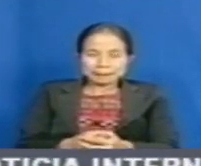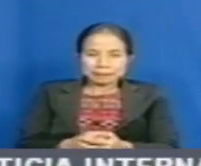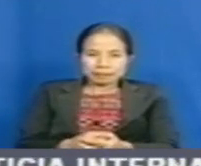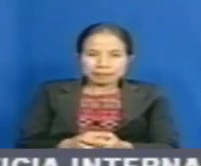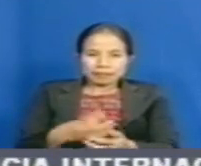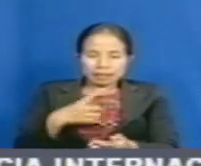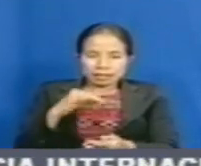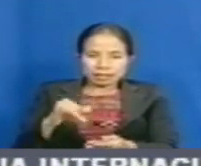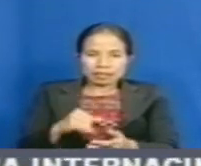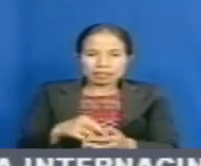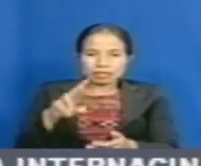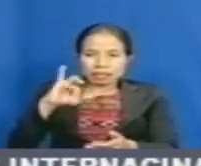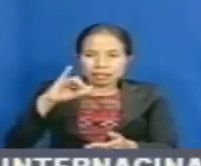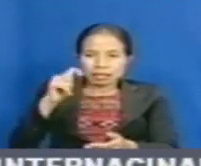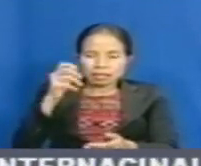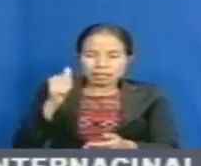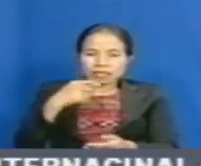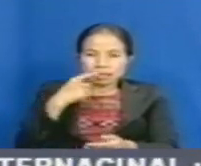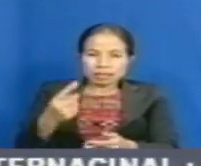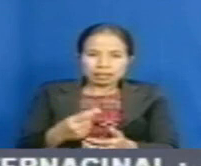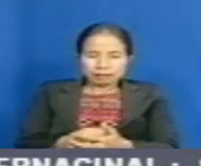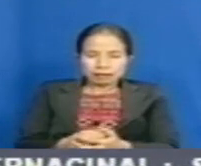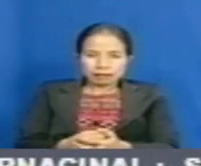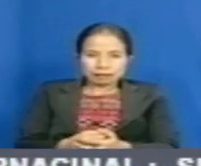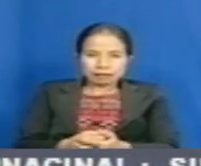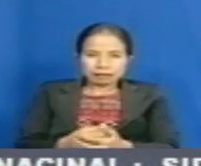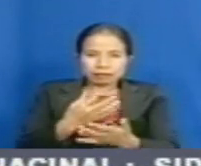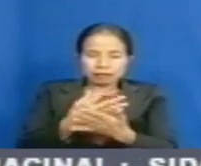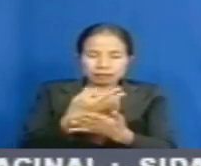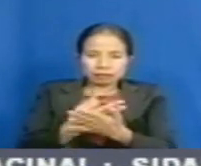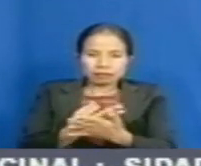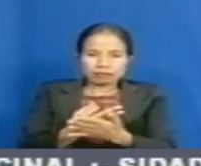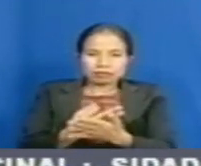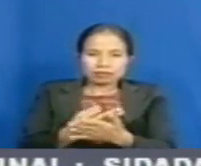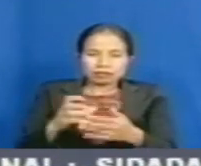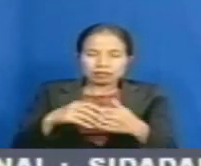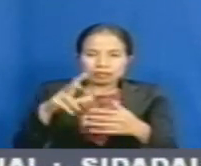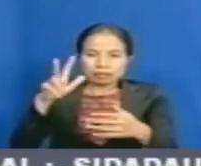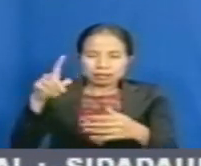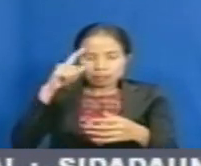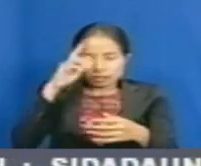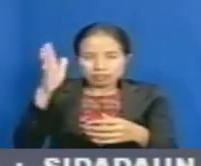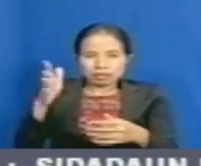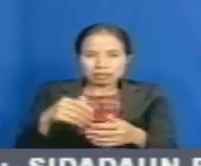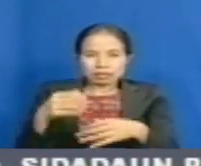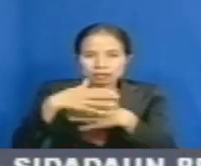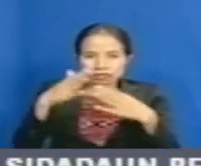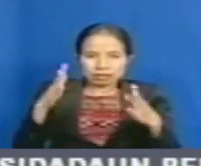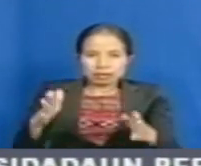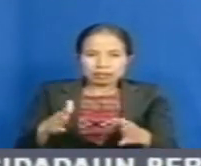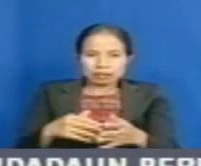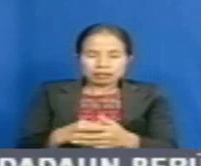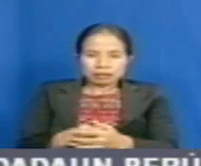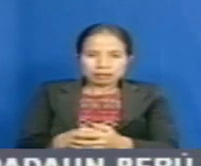dili. Rita relata, folin manotolun antes ne rak ida ho folin dolar tolu centavos limanulu, no supermercado ida ho folin dolar